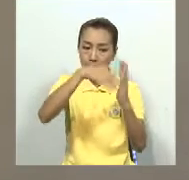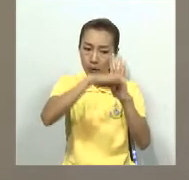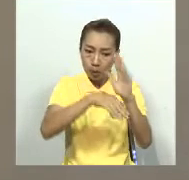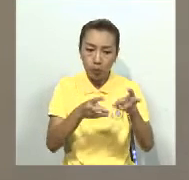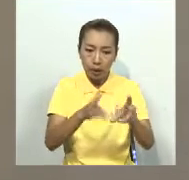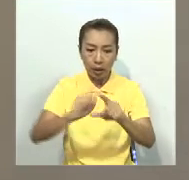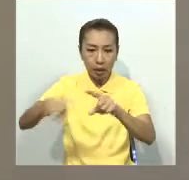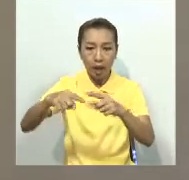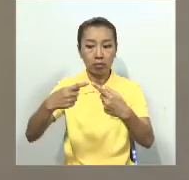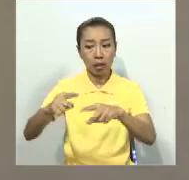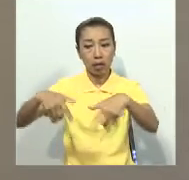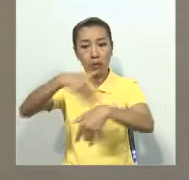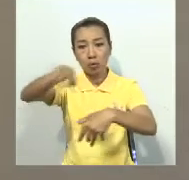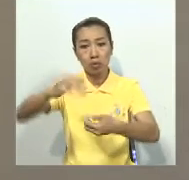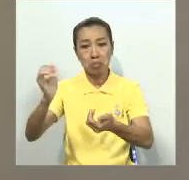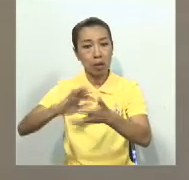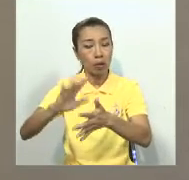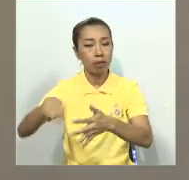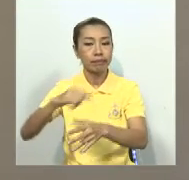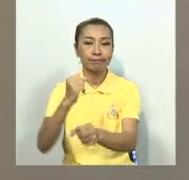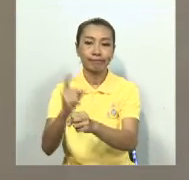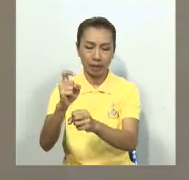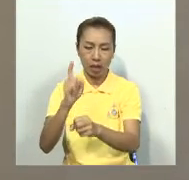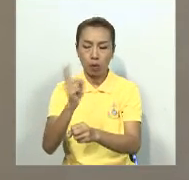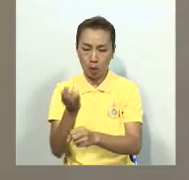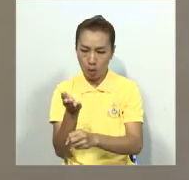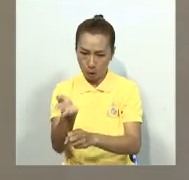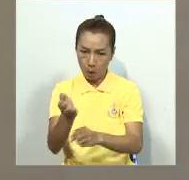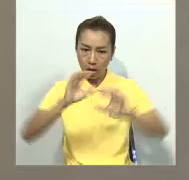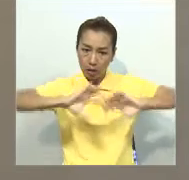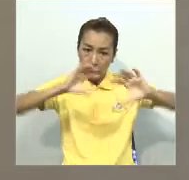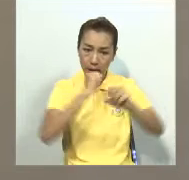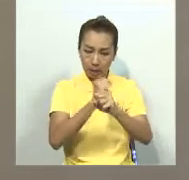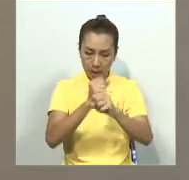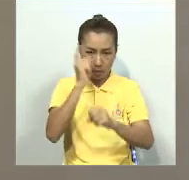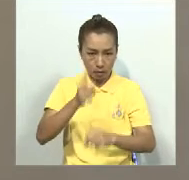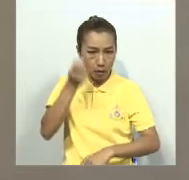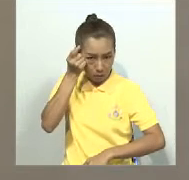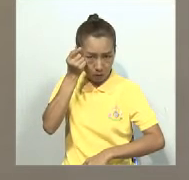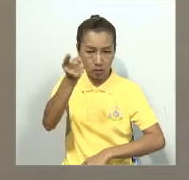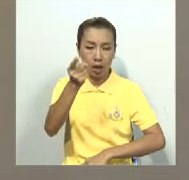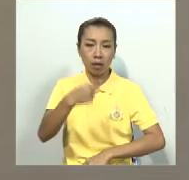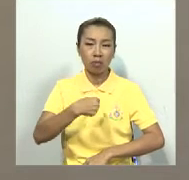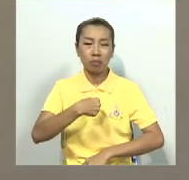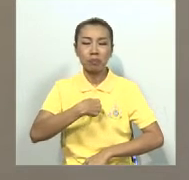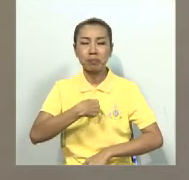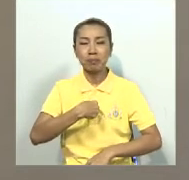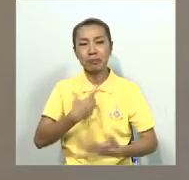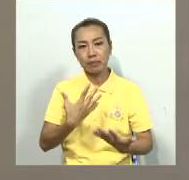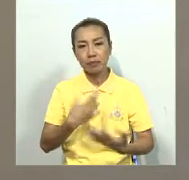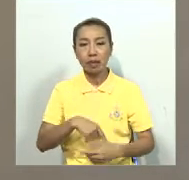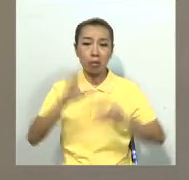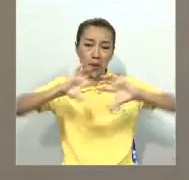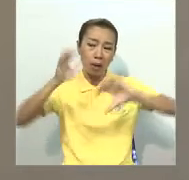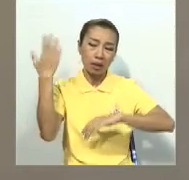กมานะเพราะนั้นก็ขอให้เข้าใจรัฐบาลเข้าใจการทำงานของรัฐบาลนี้ด้วยผมไม่อยากไปกล่าวอ้างถึงรัฐบา